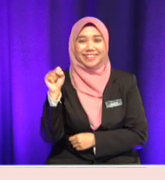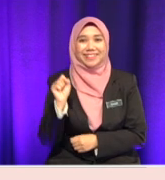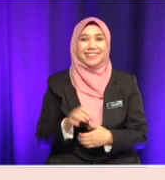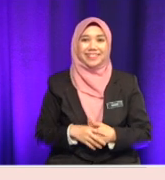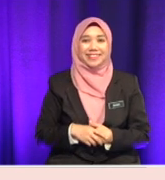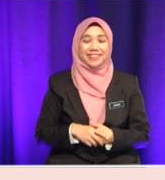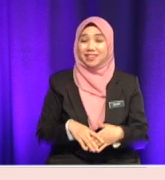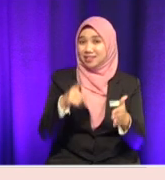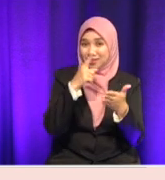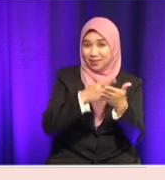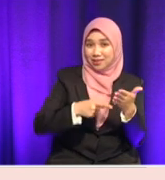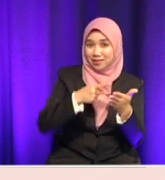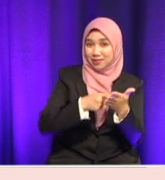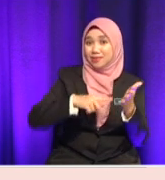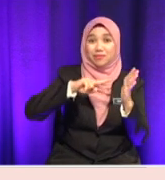Apakah